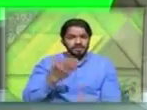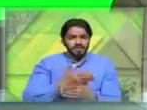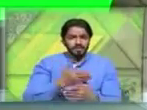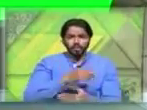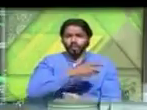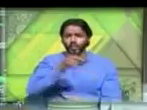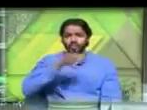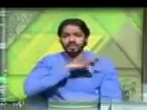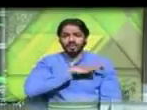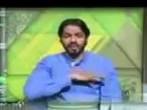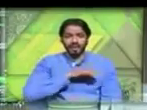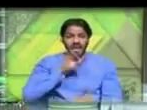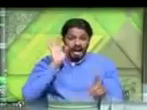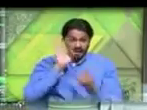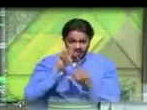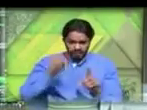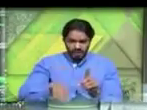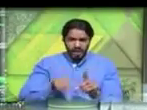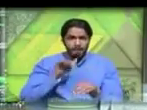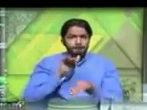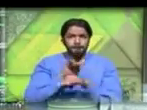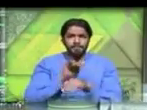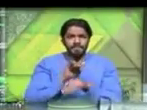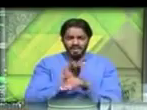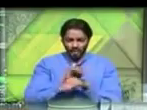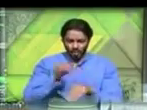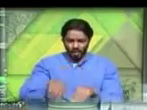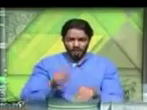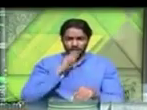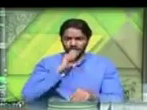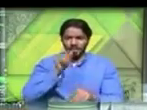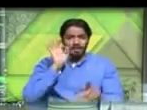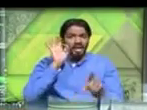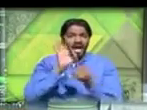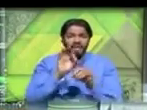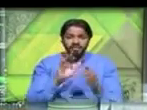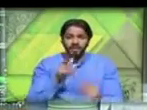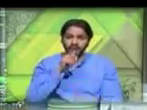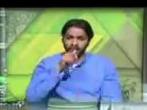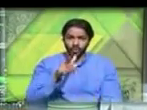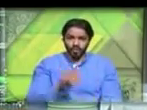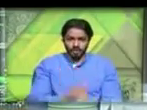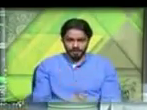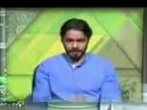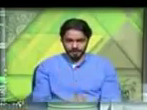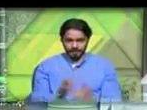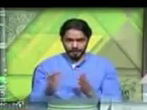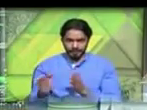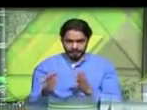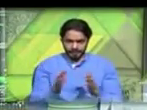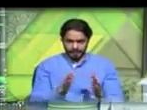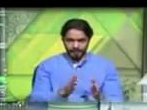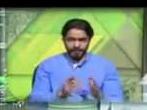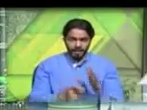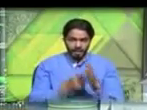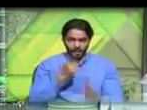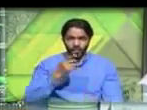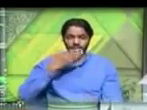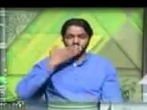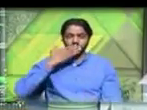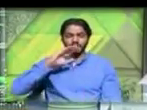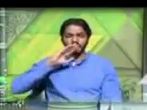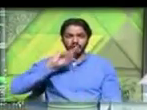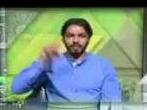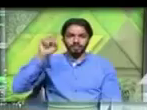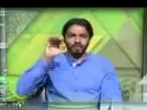يقول هذا الكلام؟ الحمد لله رب العالمين، وأشهد أن لا إله إلا الله ولي المتقين، وأشهد أن سيدنا محمدا عبد الله ورسوله إمام